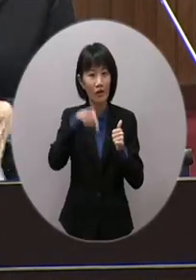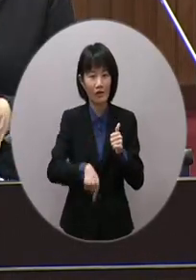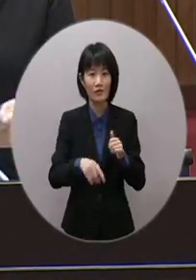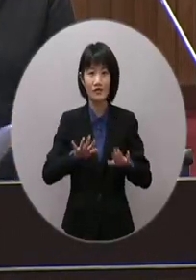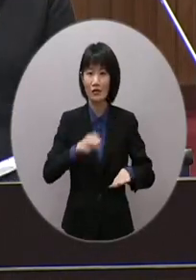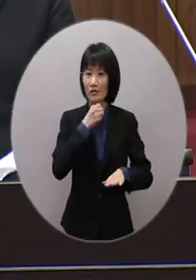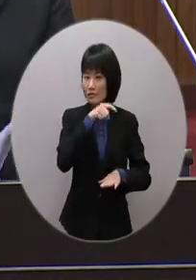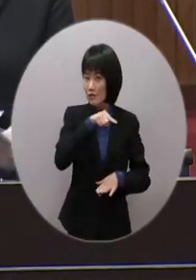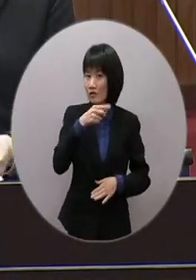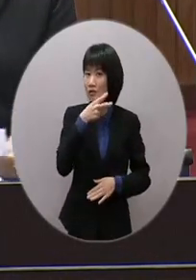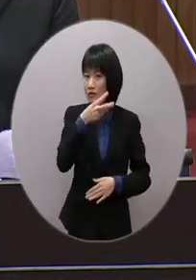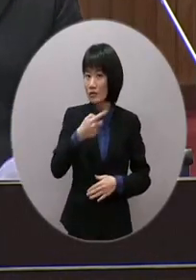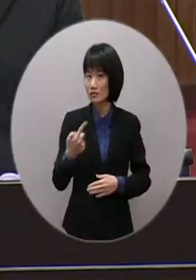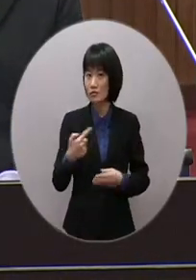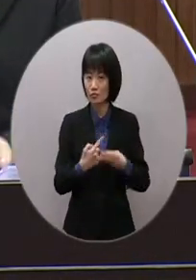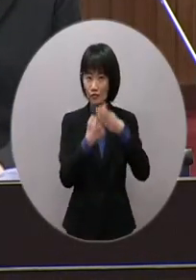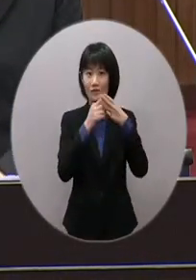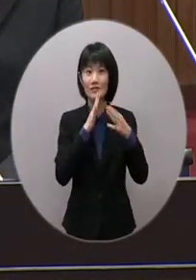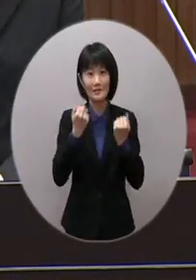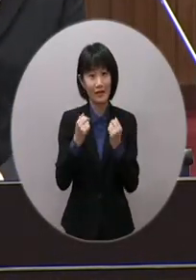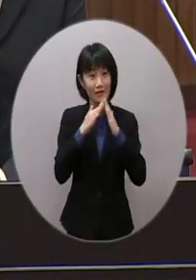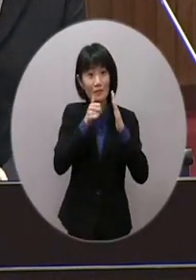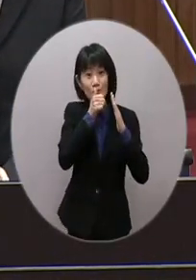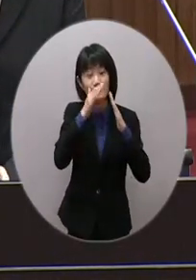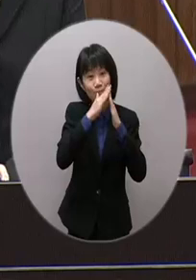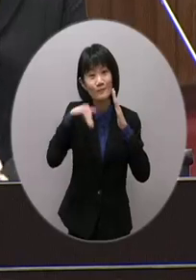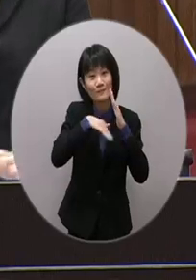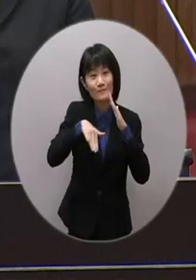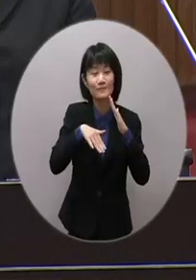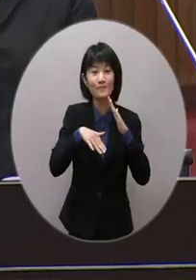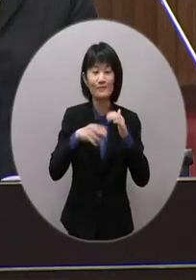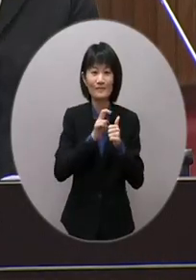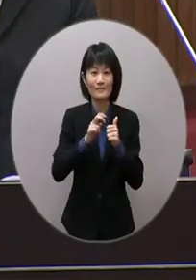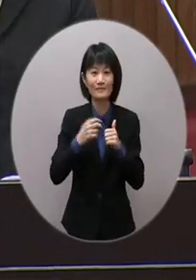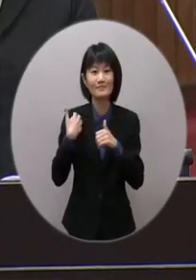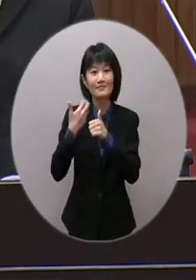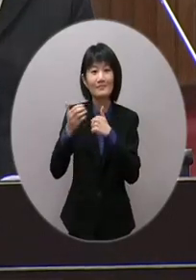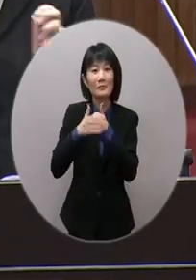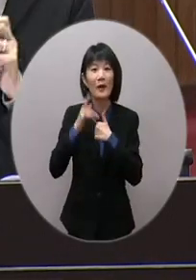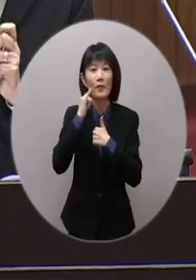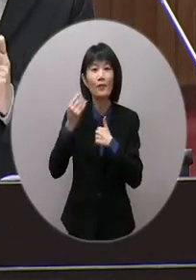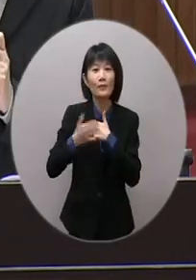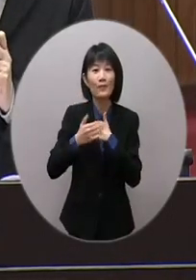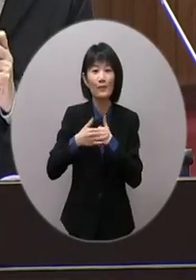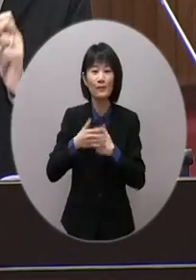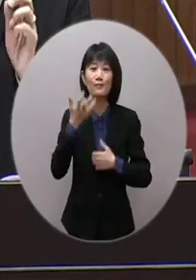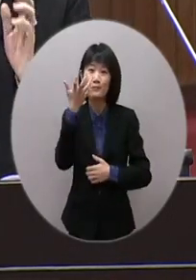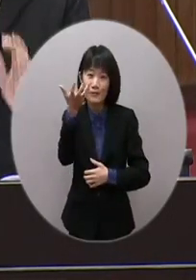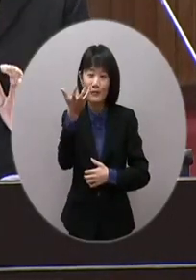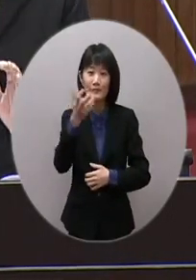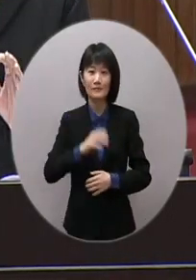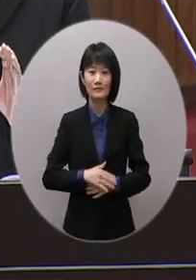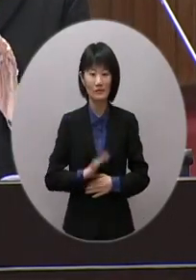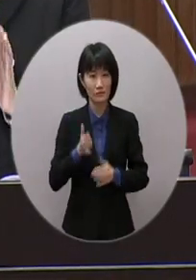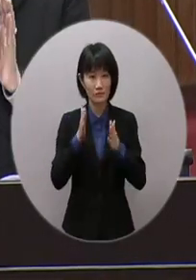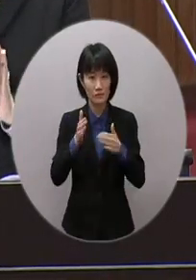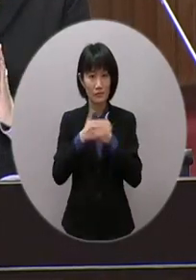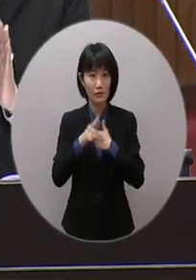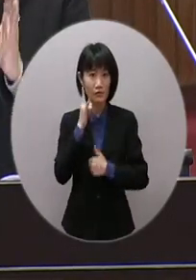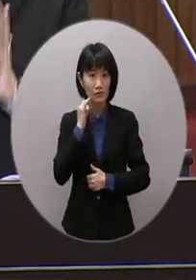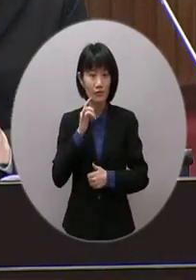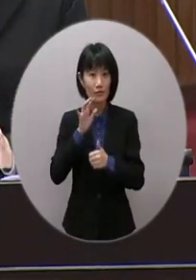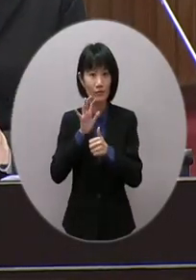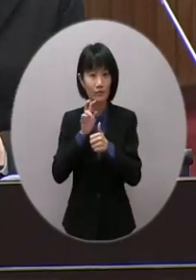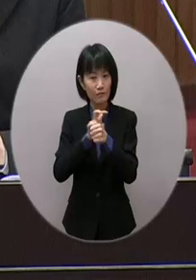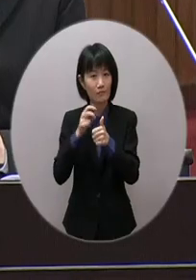的零到二岁最主要都是居家照顾，就是只要是保姆。可是其实我们一般民众对保姆这样一个服务会比